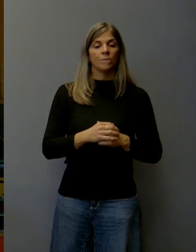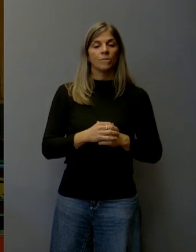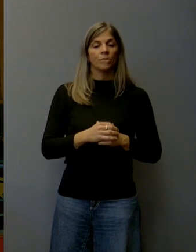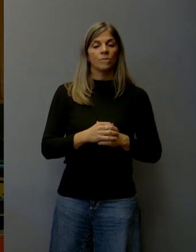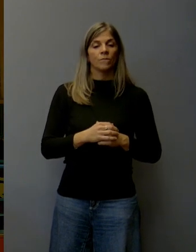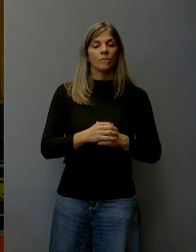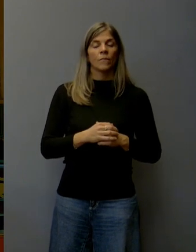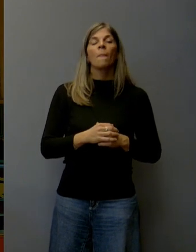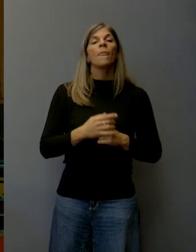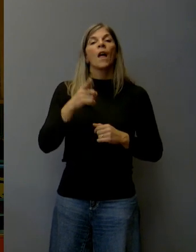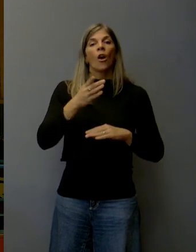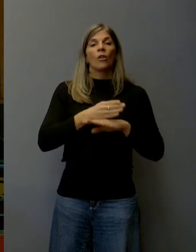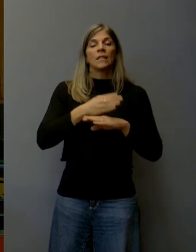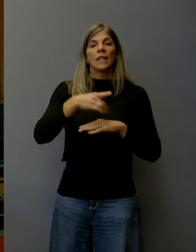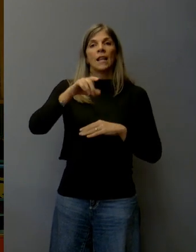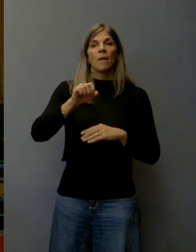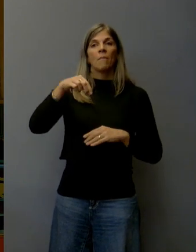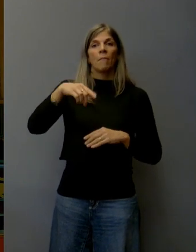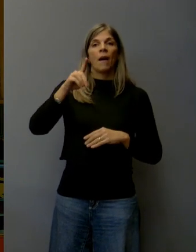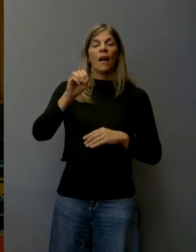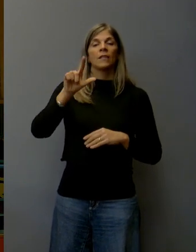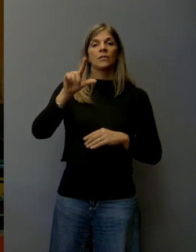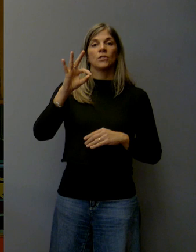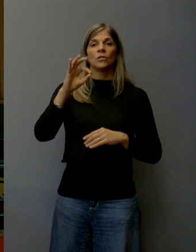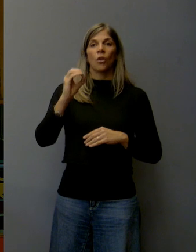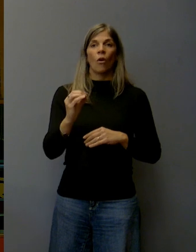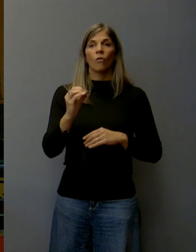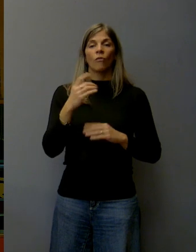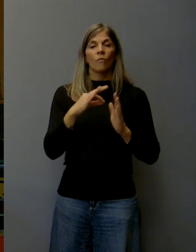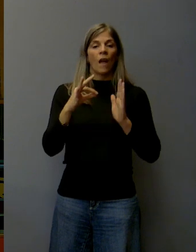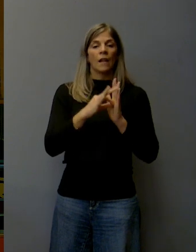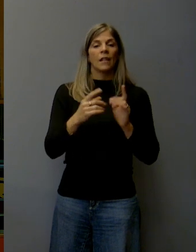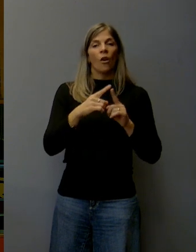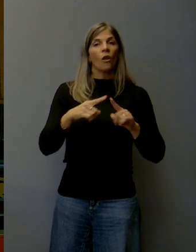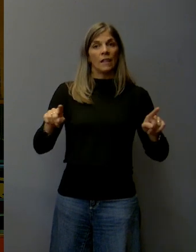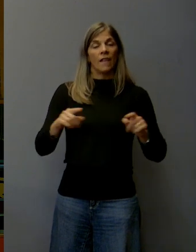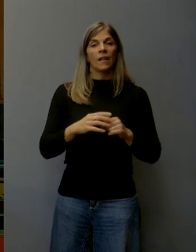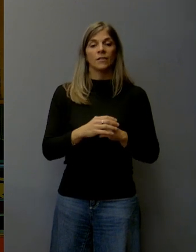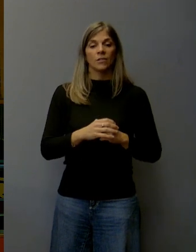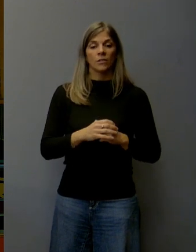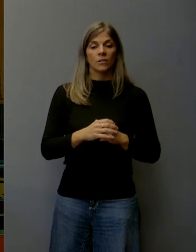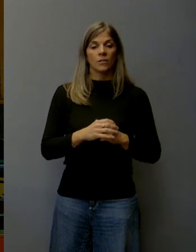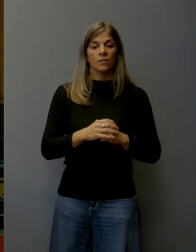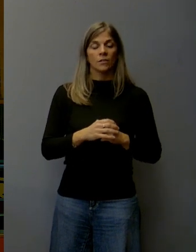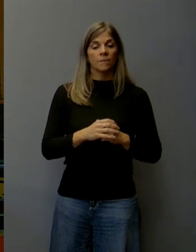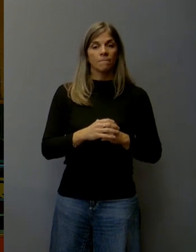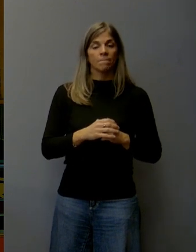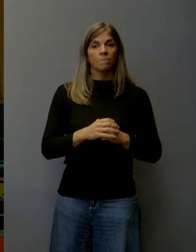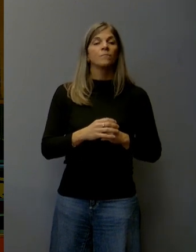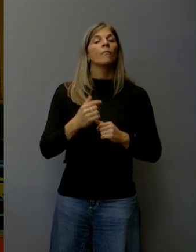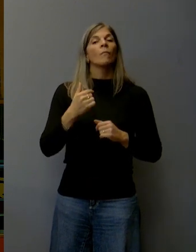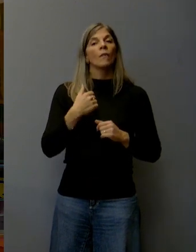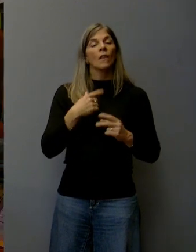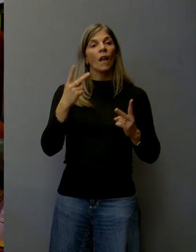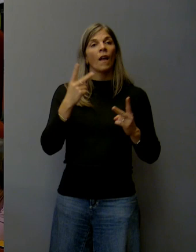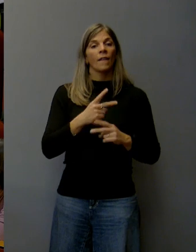consigliere Pandolfo e su un articolo diverso rispetto a quello degli scooter una questione di un su un fatto personale perché lungi